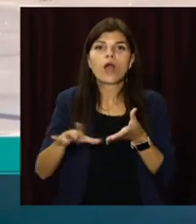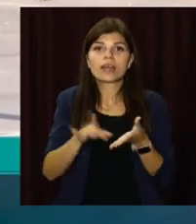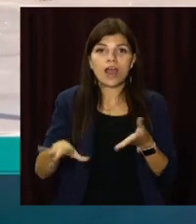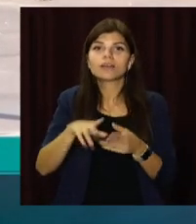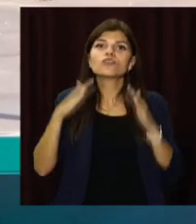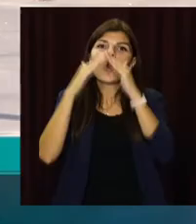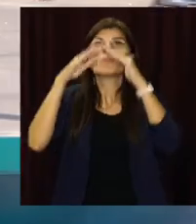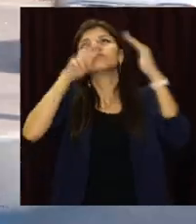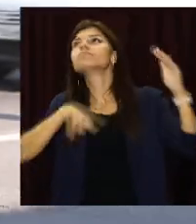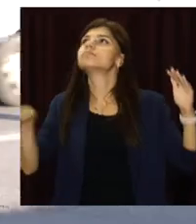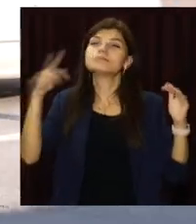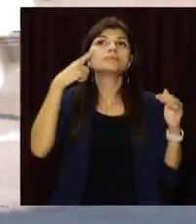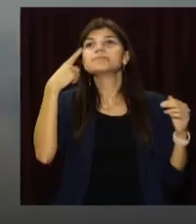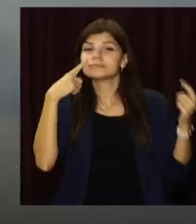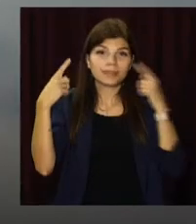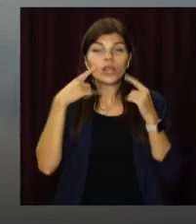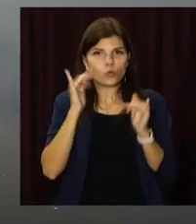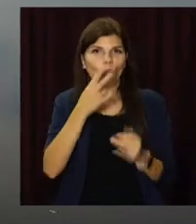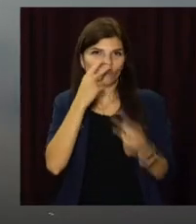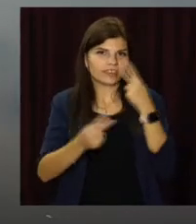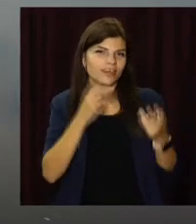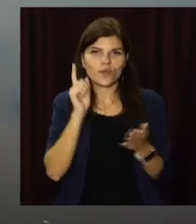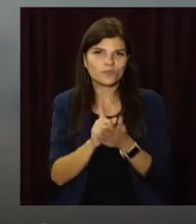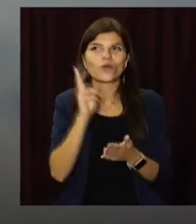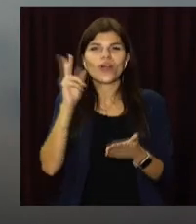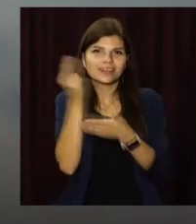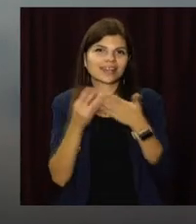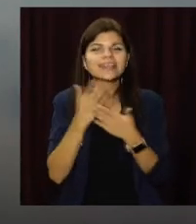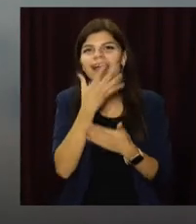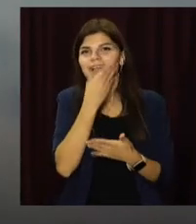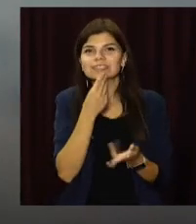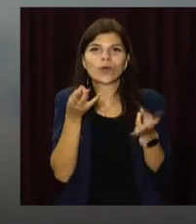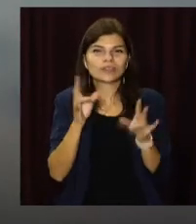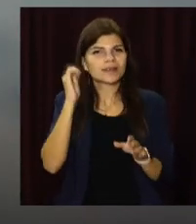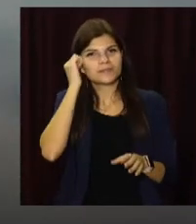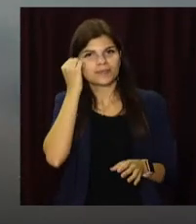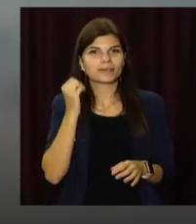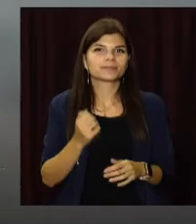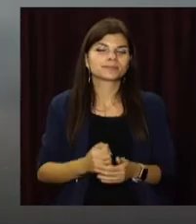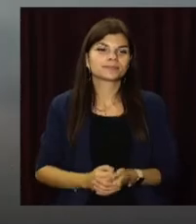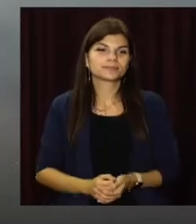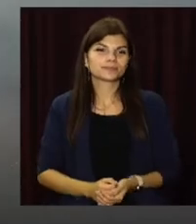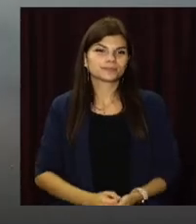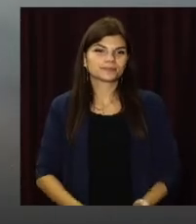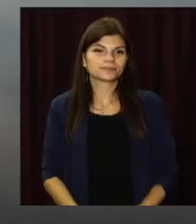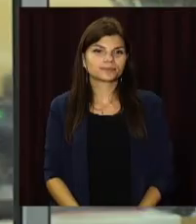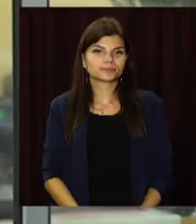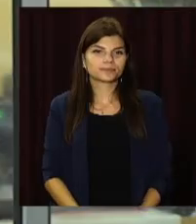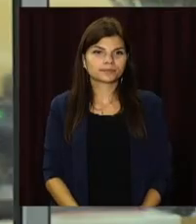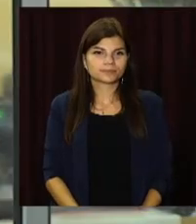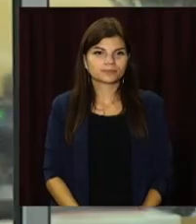дахи і ходити таємничими стежками. Анастасія Вільхова, Роман Івашинов, Сергій Макаров, Open News, телеканал «Відкритий».